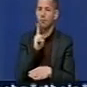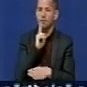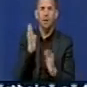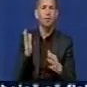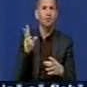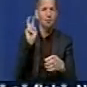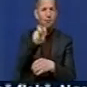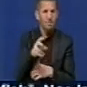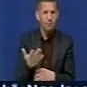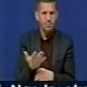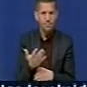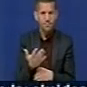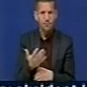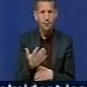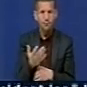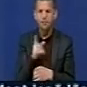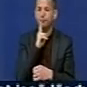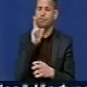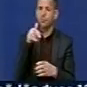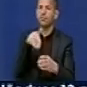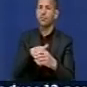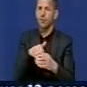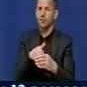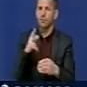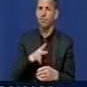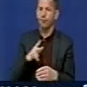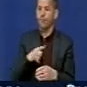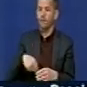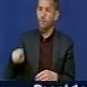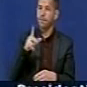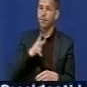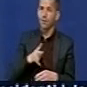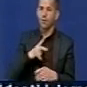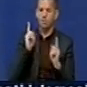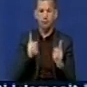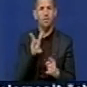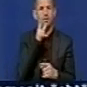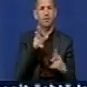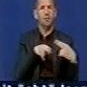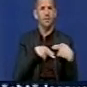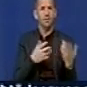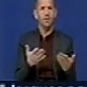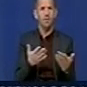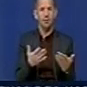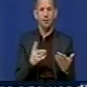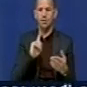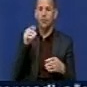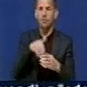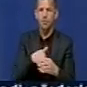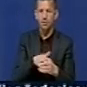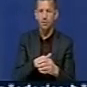këtu. Po kanë mrrinë ata që i ka votuar qytetarët, e ata qytetarë kërkojnë përgjegjësi, ajo përgjegjësia është mos me votu